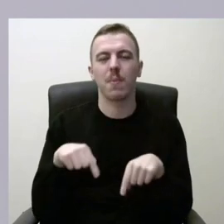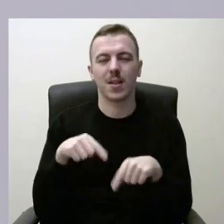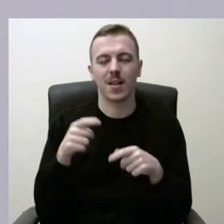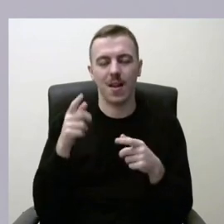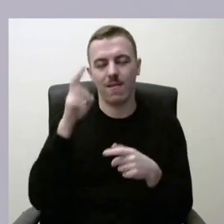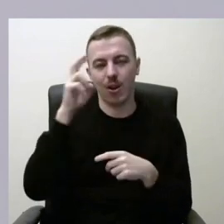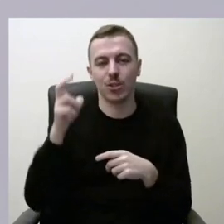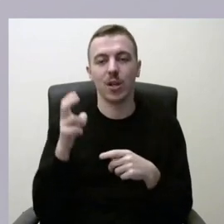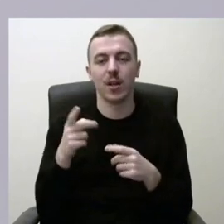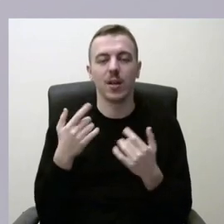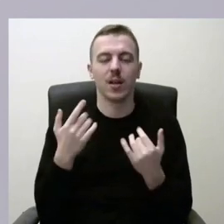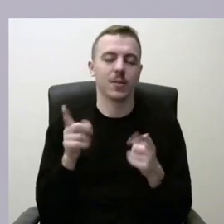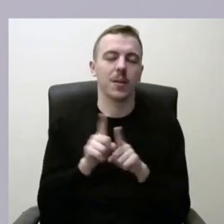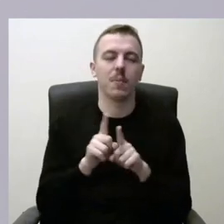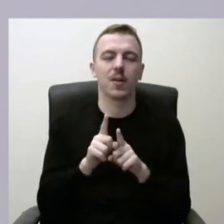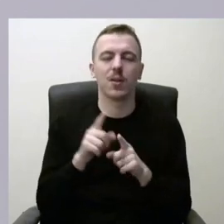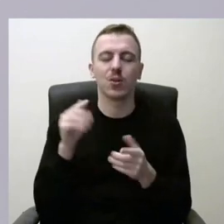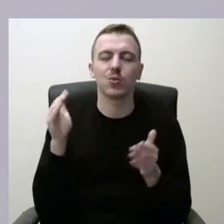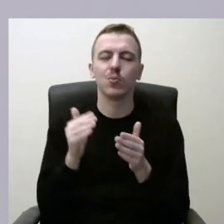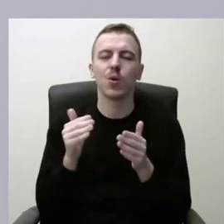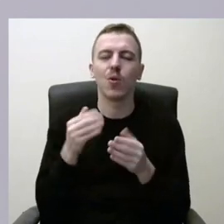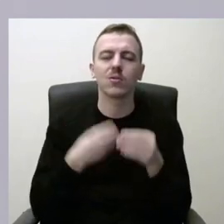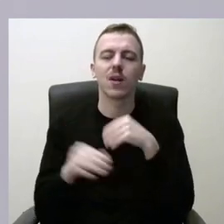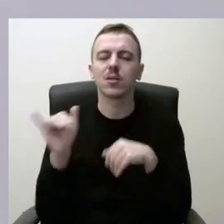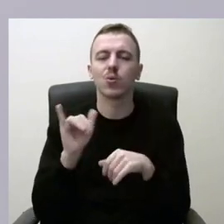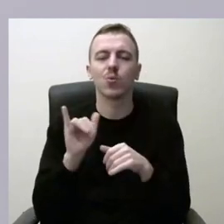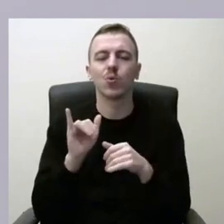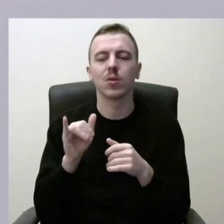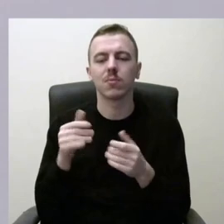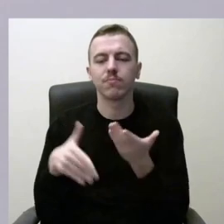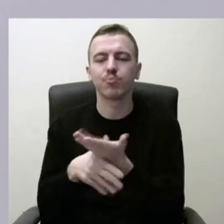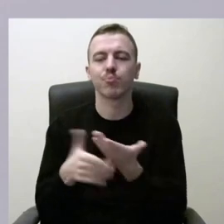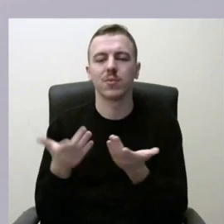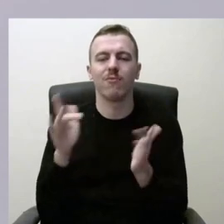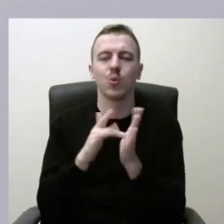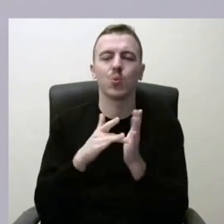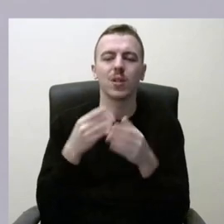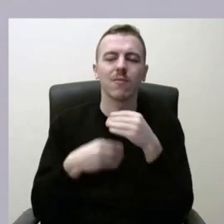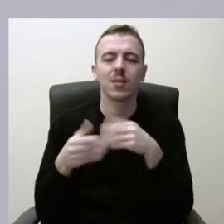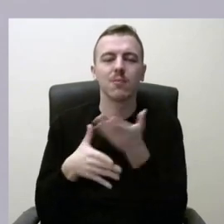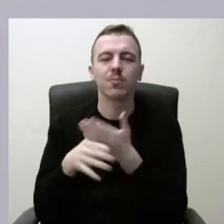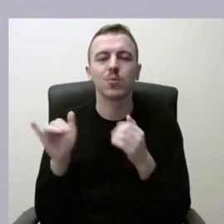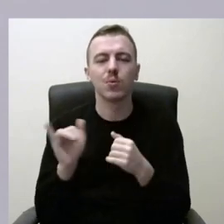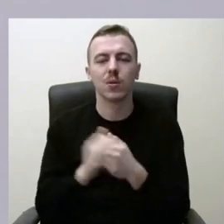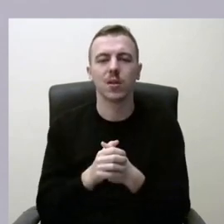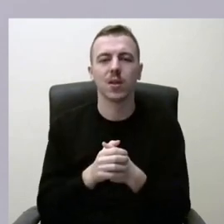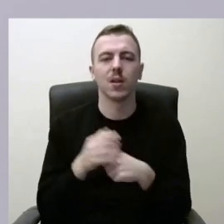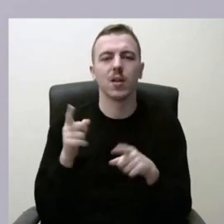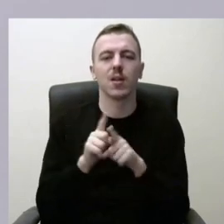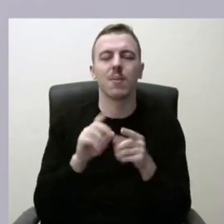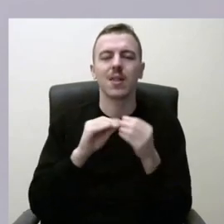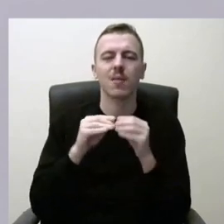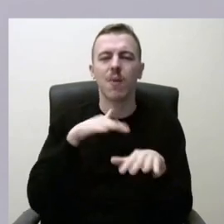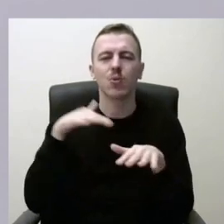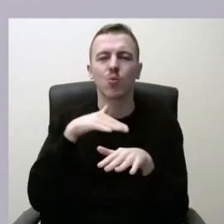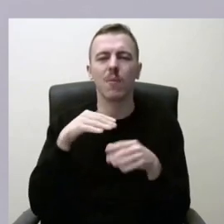smulkaus verslo atstovavimas, kur vidutinio šeimos verslo atstovavimas, kur derinimai su bendruomenėmis visų klausimų, kur mero